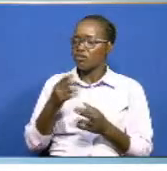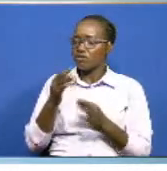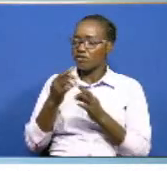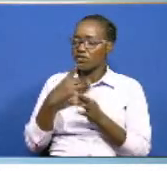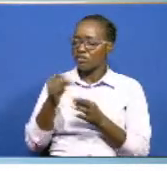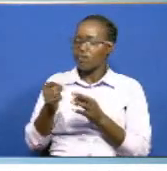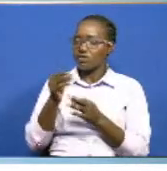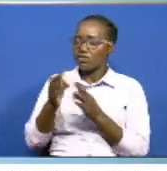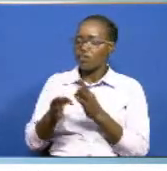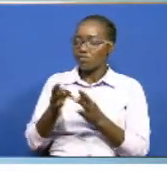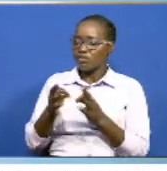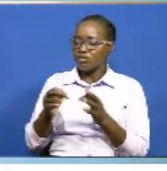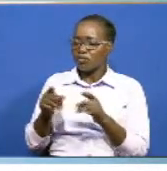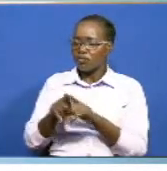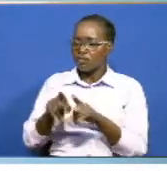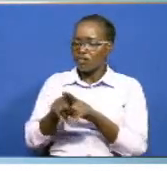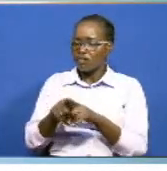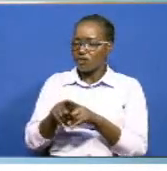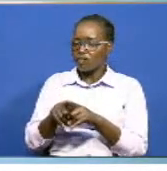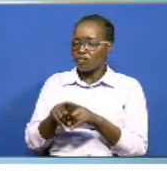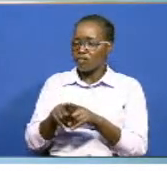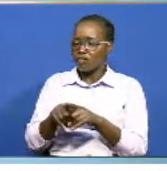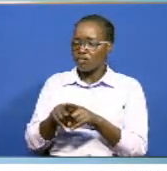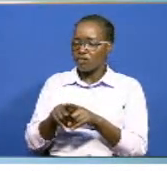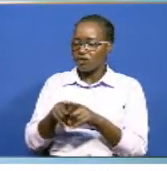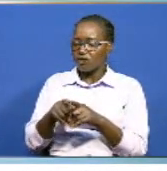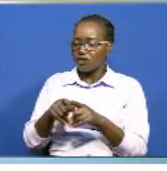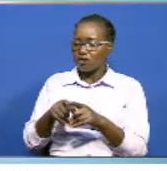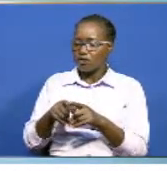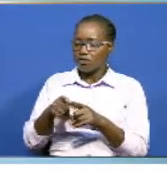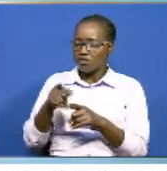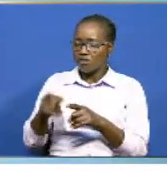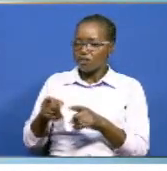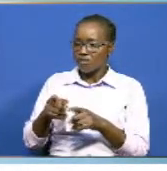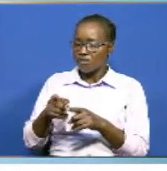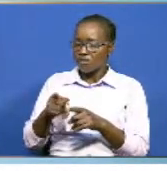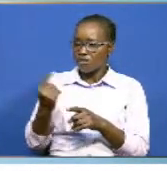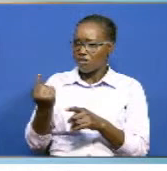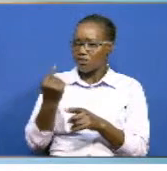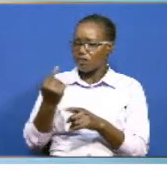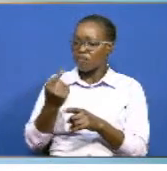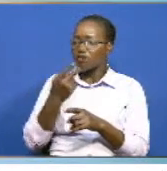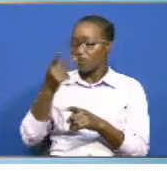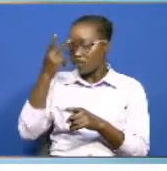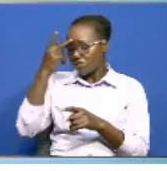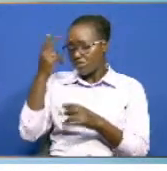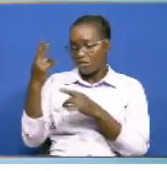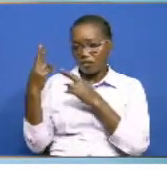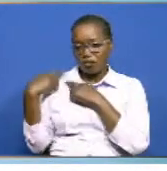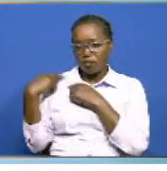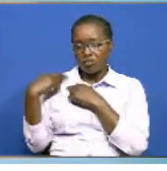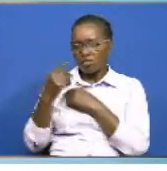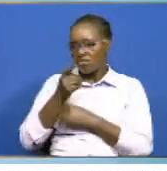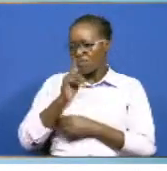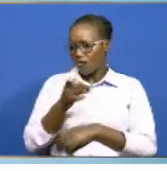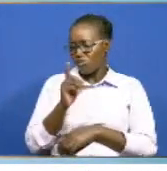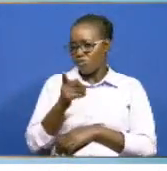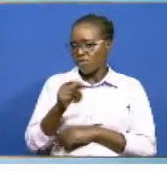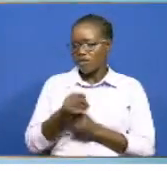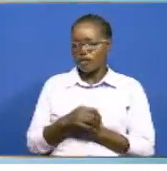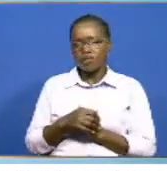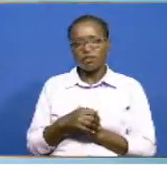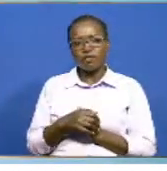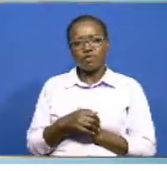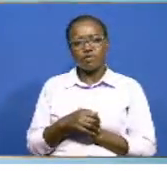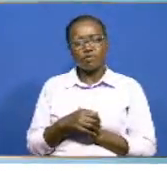mali hauko, kuna vitu anajifunza, wewe mwenyewe kama mzazi unastahili kuchukua jukumu umkanye. Mm-hmm. Na